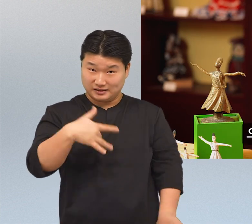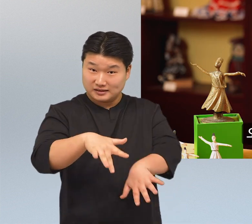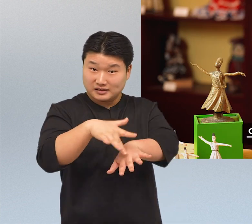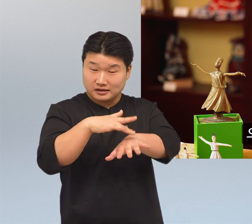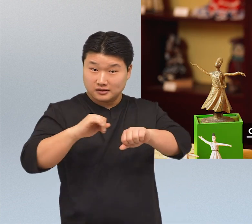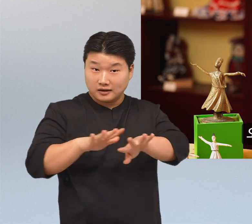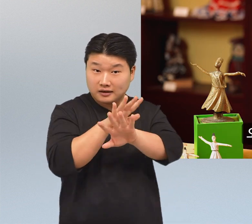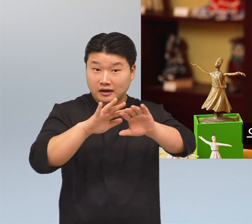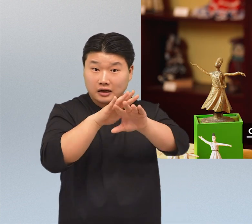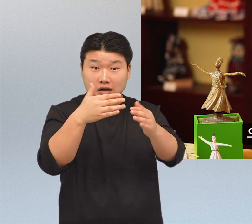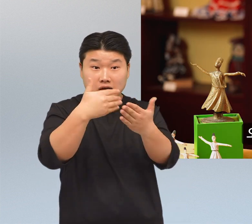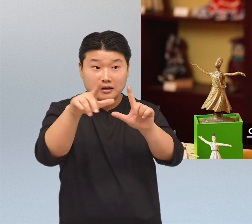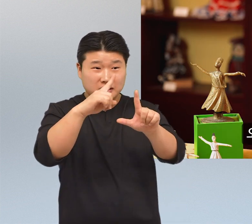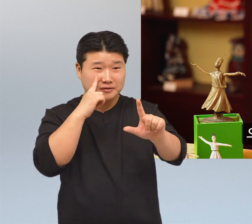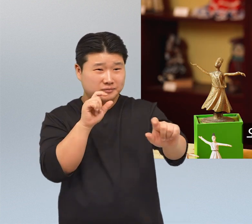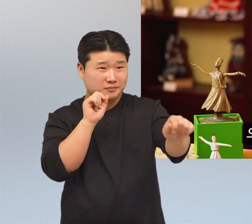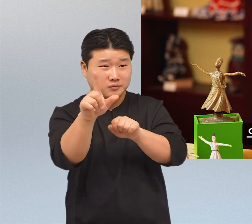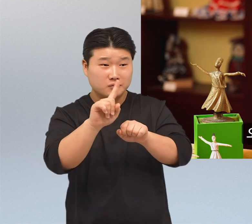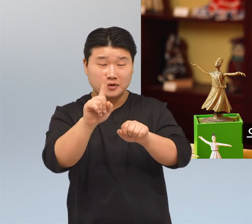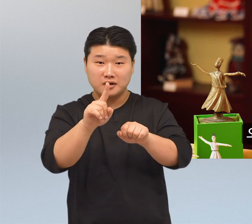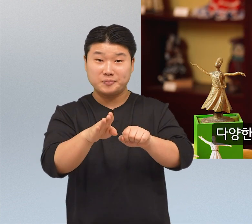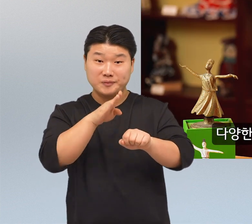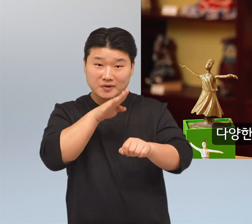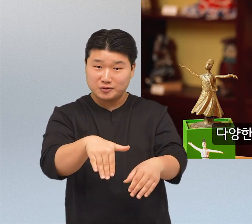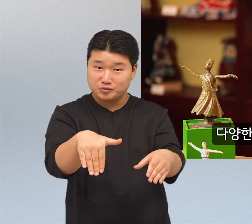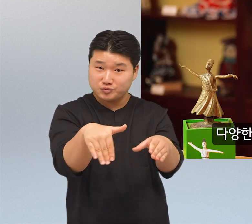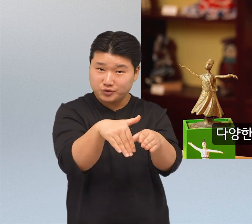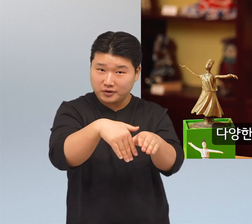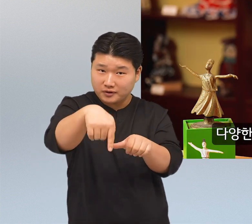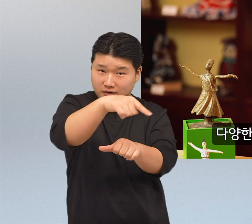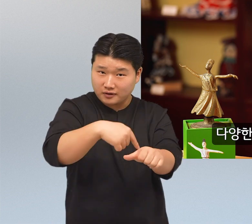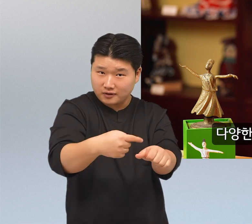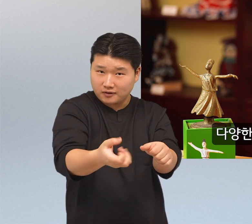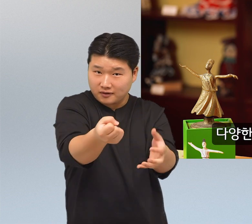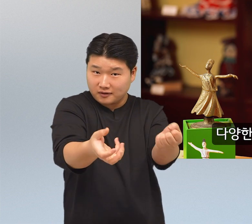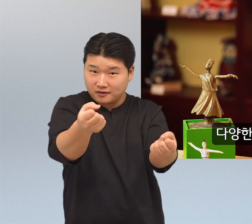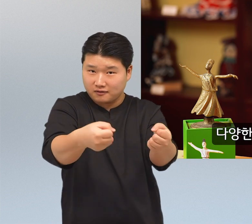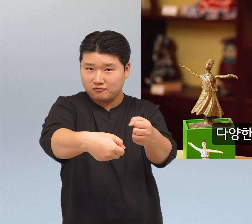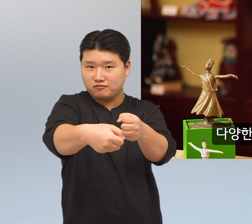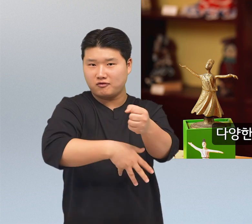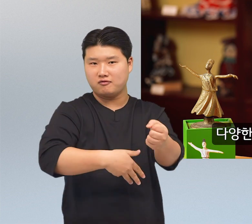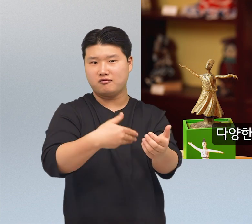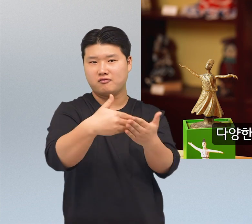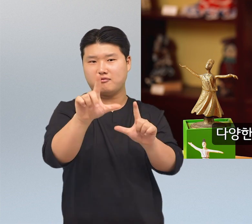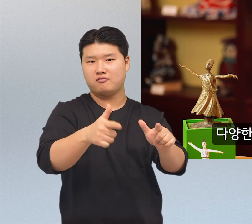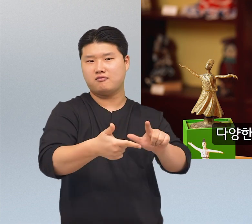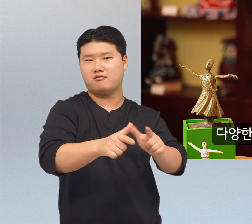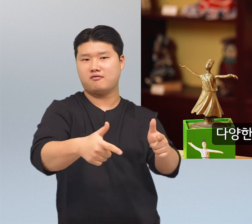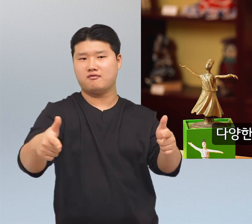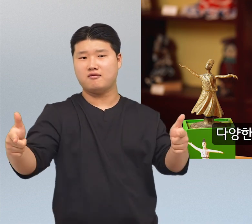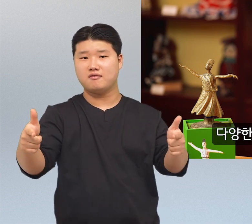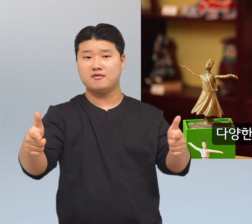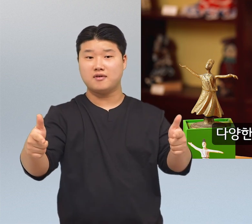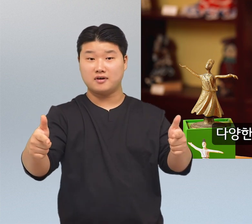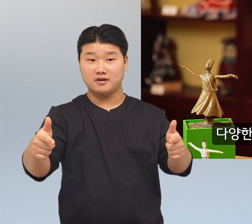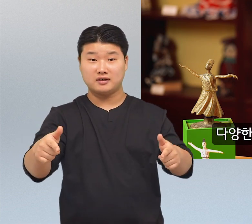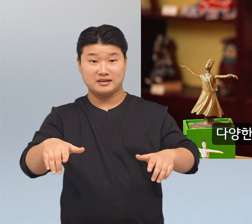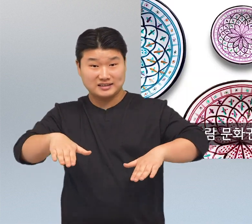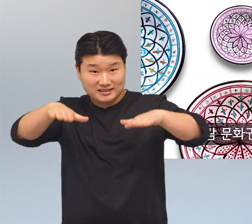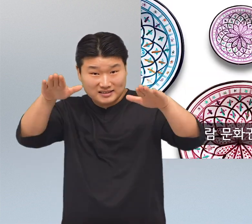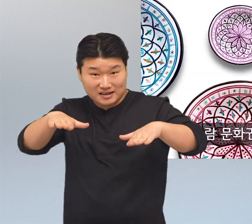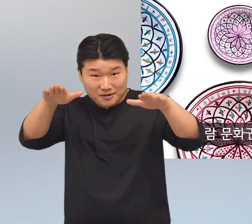오스만에서 많이 사용한 천의 무늬를 살펴보면 다양한 문화권의 영향이 스며들어 있는 걸 알 수